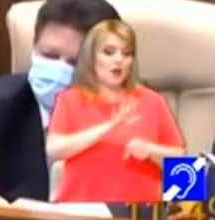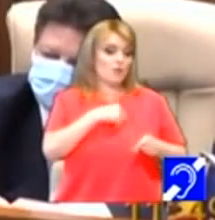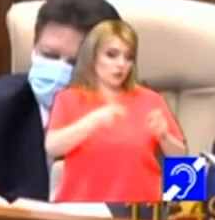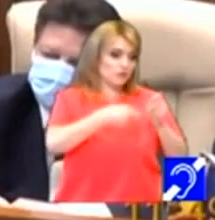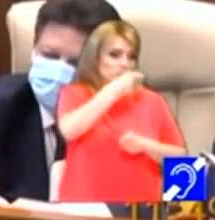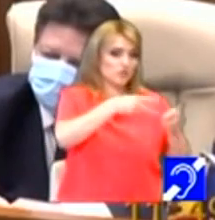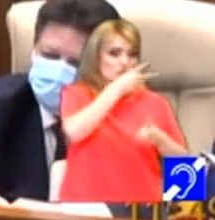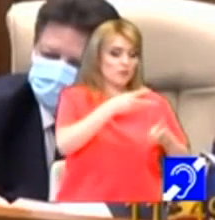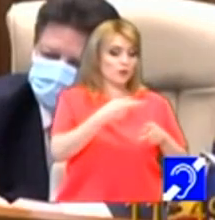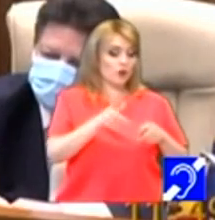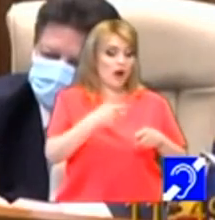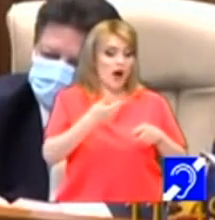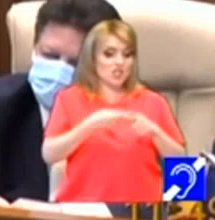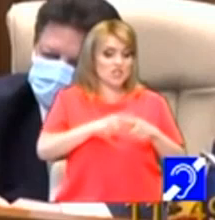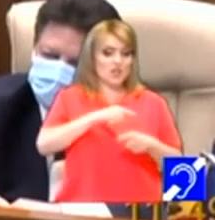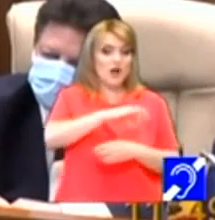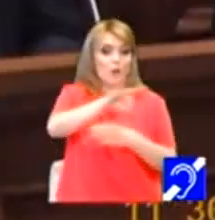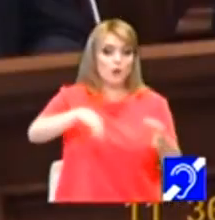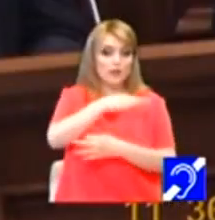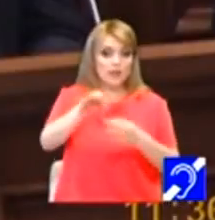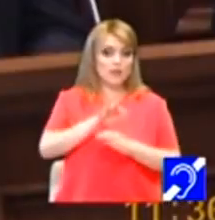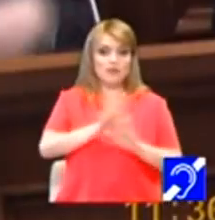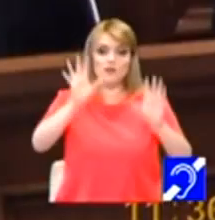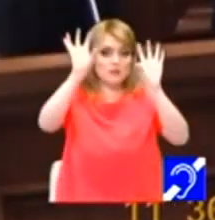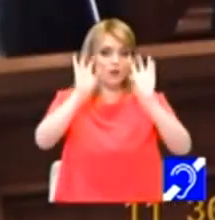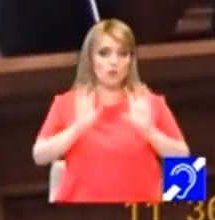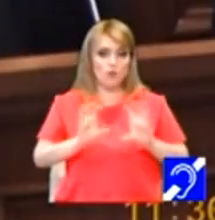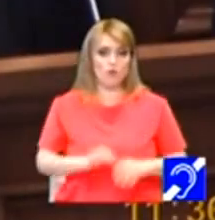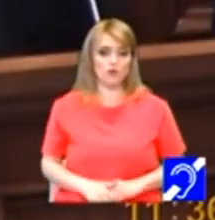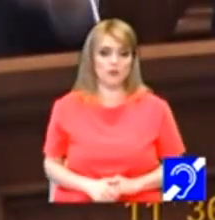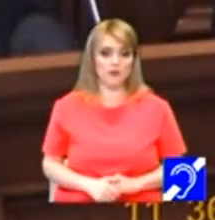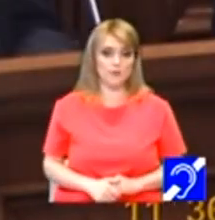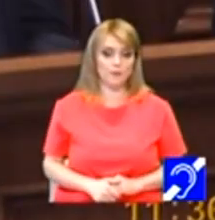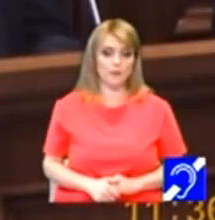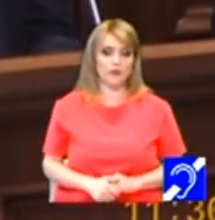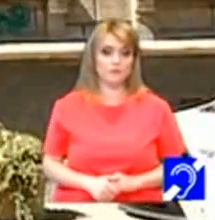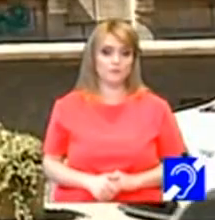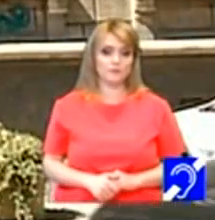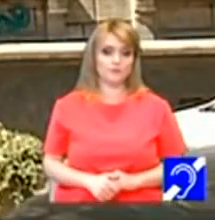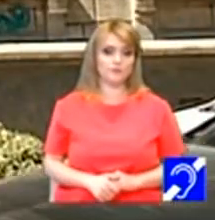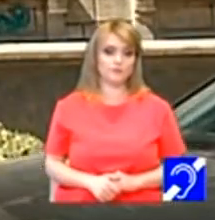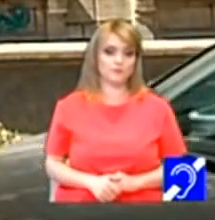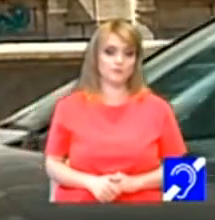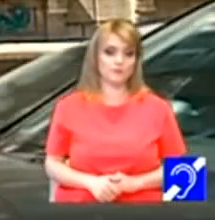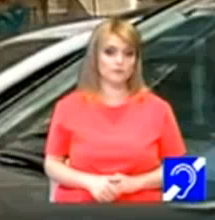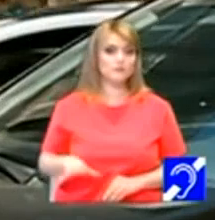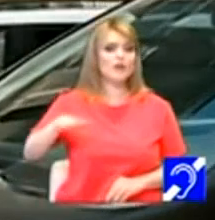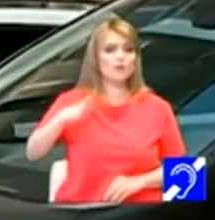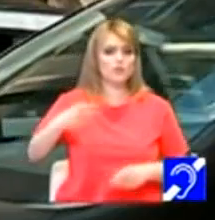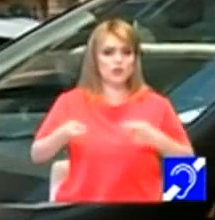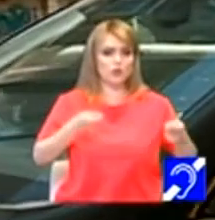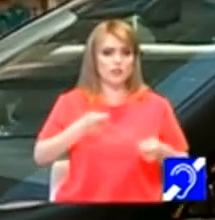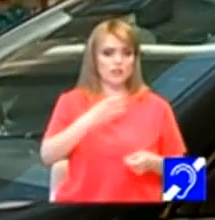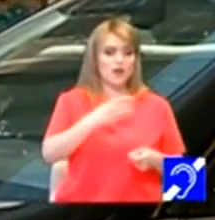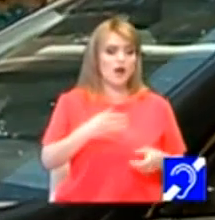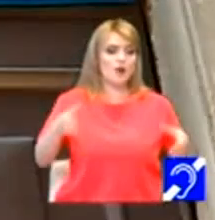neconstituționale. Reprezentanții Partidului Democrat se arată surprinși de obiecțiile PAS, în contextul în care reprezentanții fostei coaliții